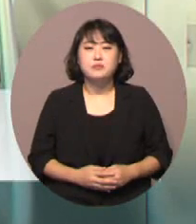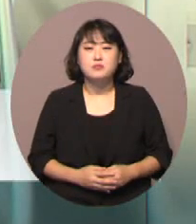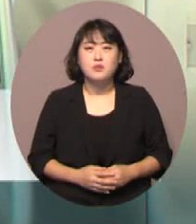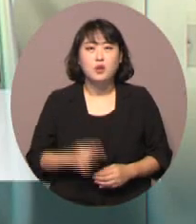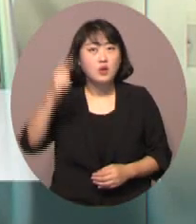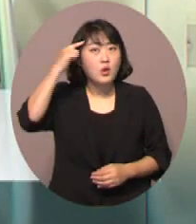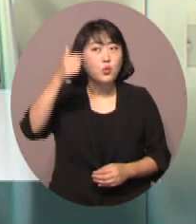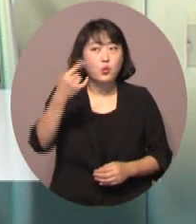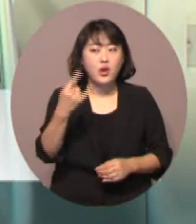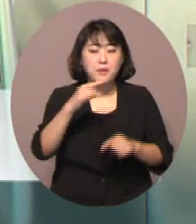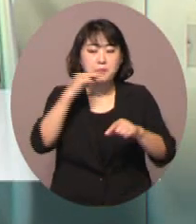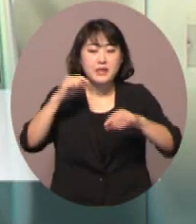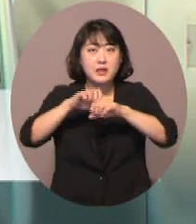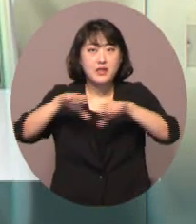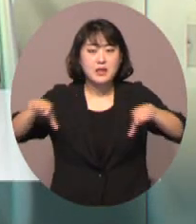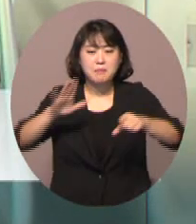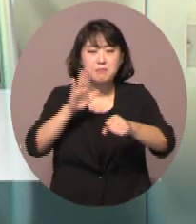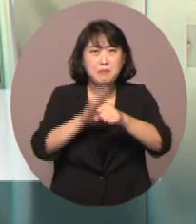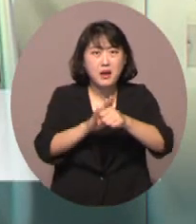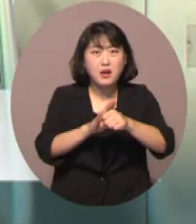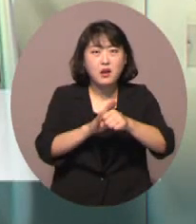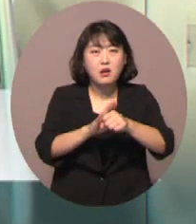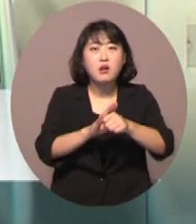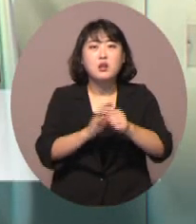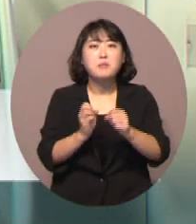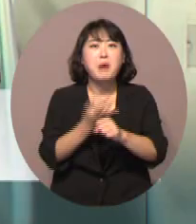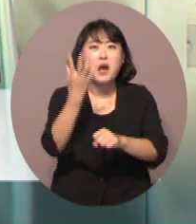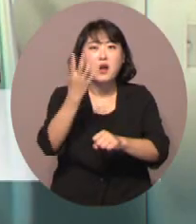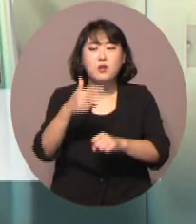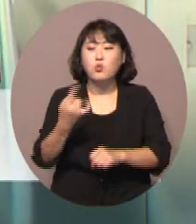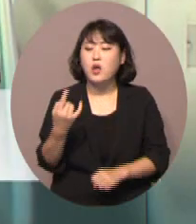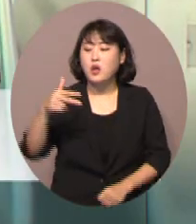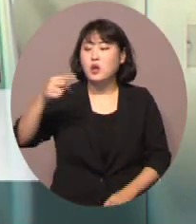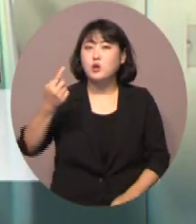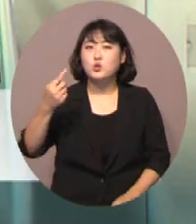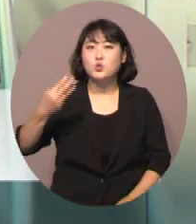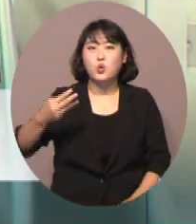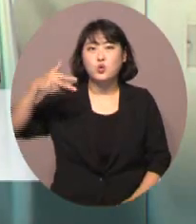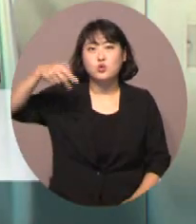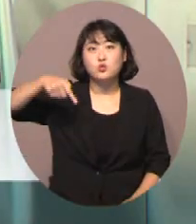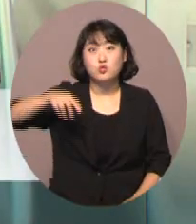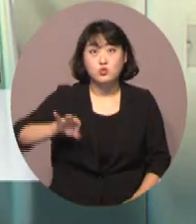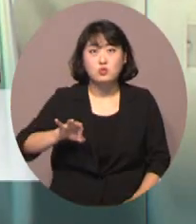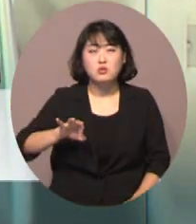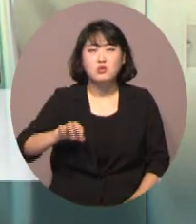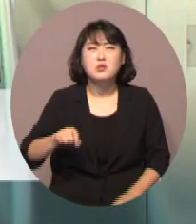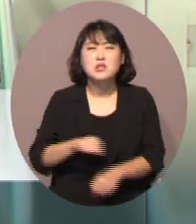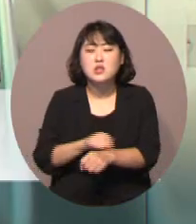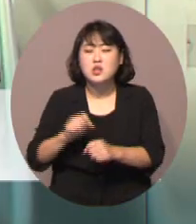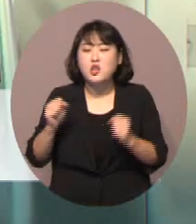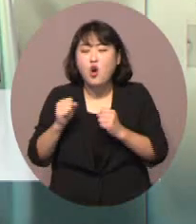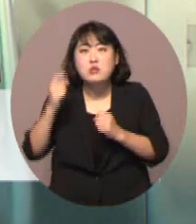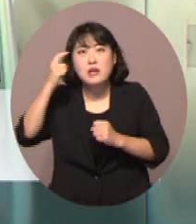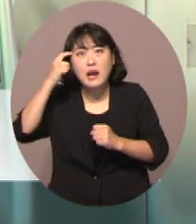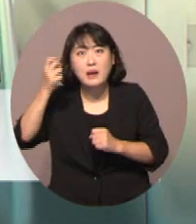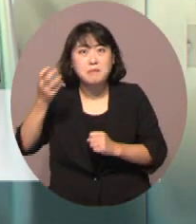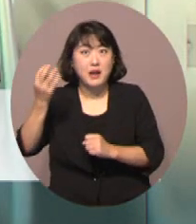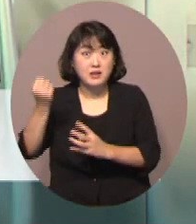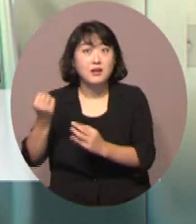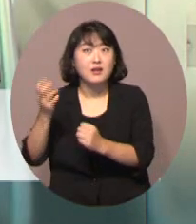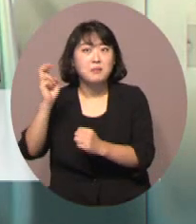뇌혈관이 막히거나 터져 뇌세포가 손상되는 증상인 뇌졸중. 흔히 추운 겨울에 많이 발생한다고 알려져